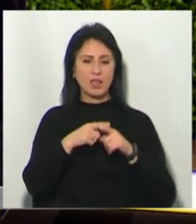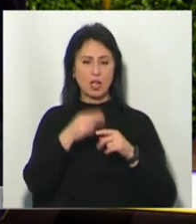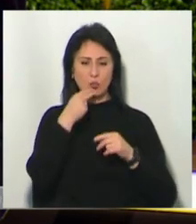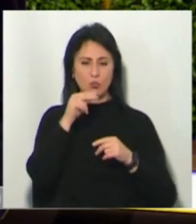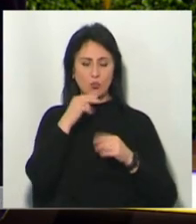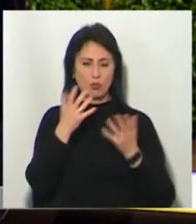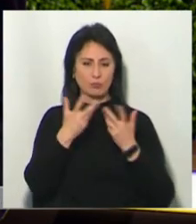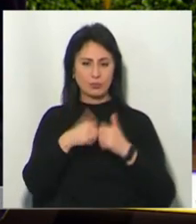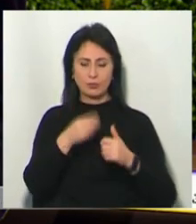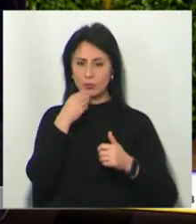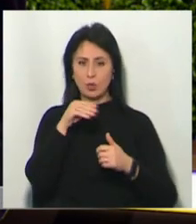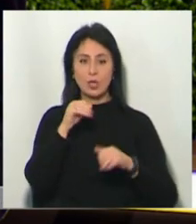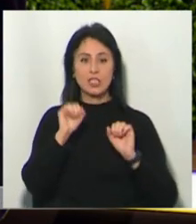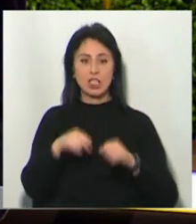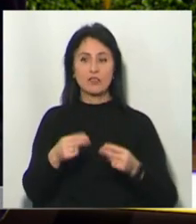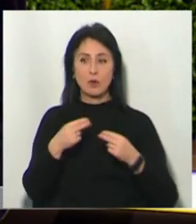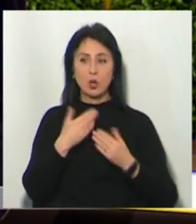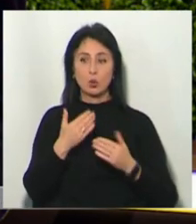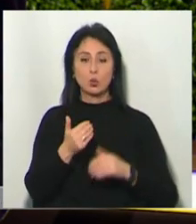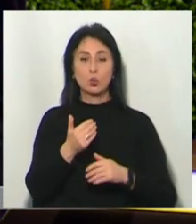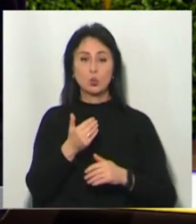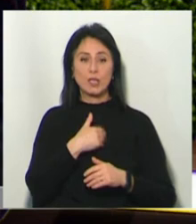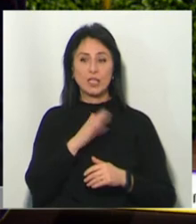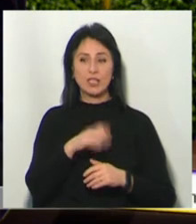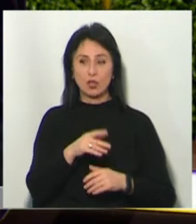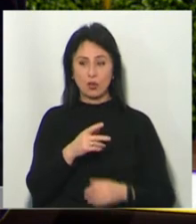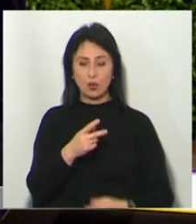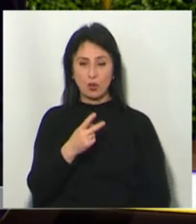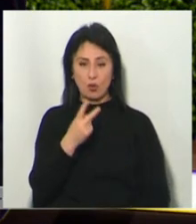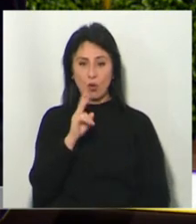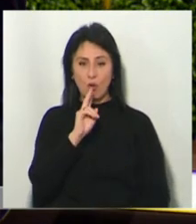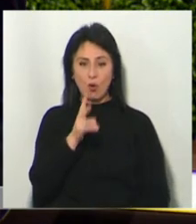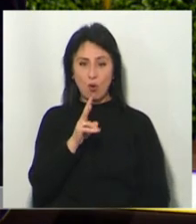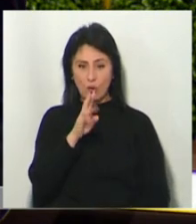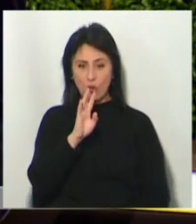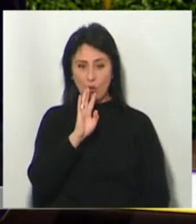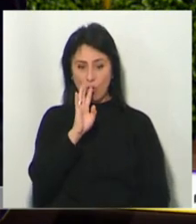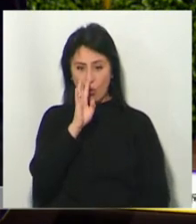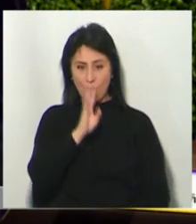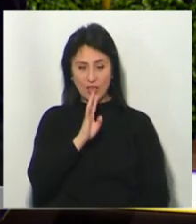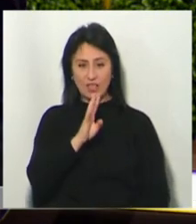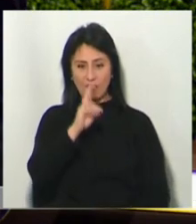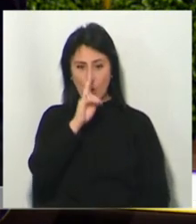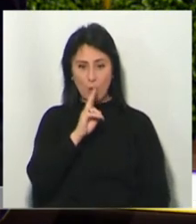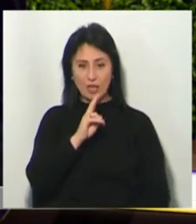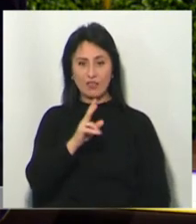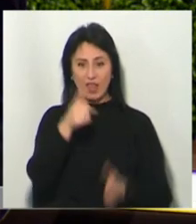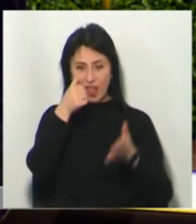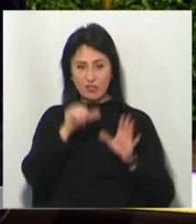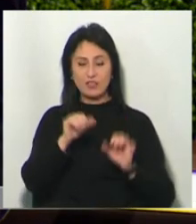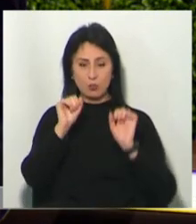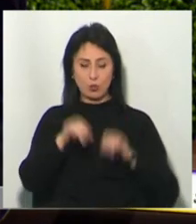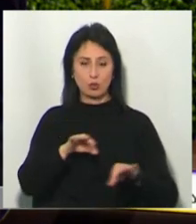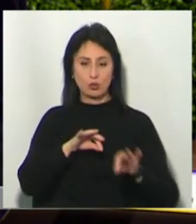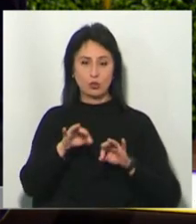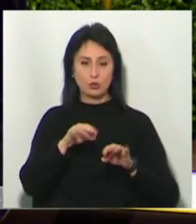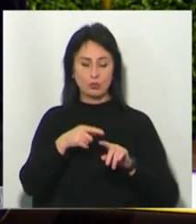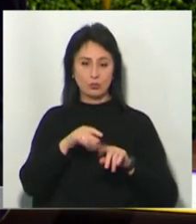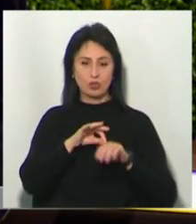uri mi digoma, guazle, si mi sa șoalebas rom, tu gindați ori, otri, exitui sa sa și ar se buli operații, bi ce a dat